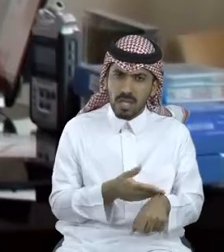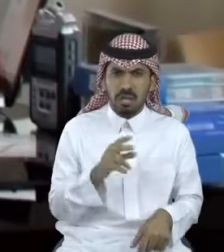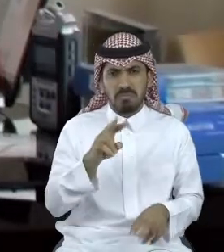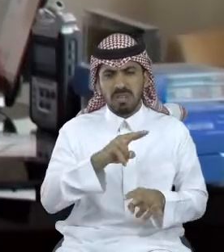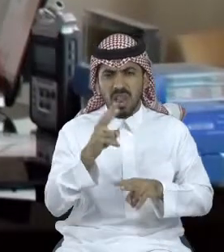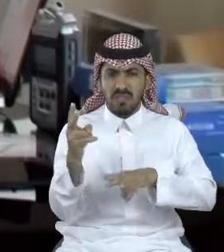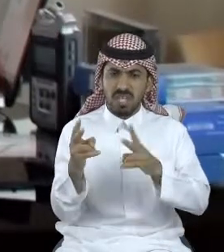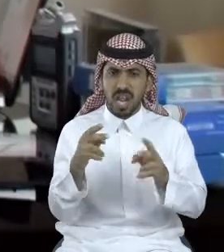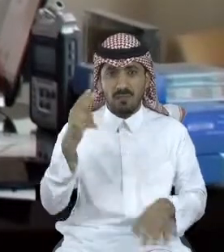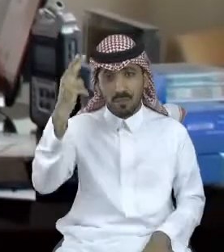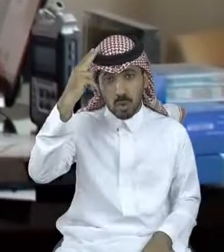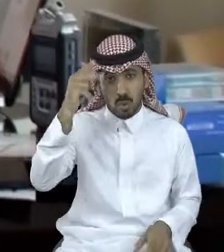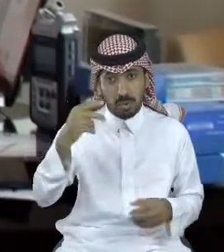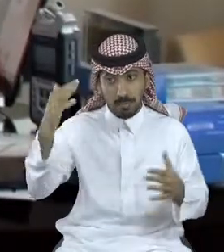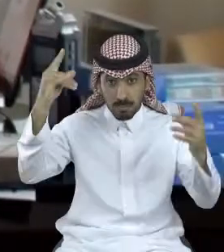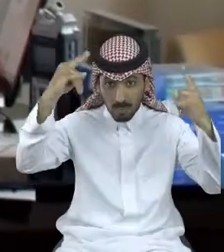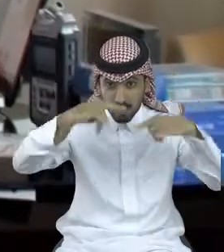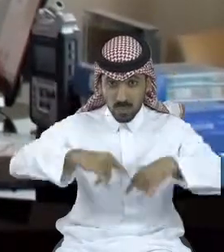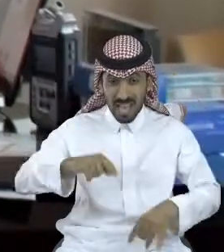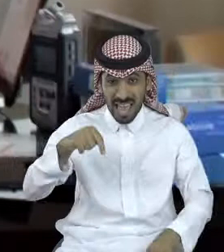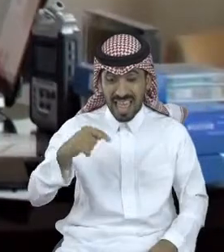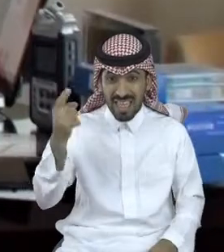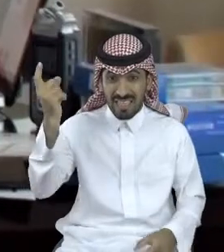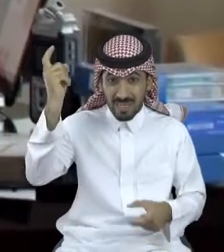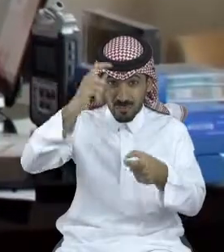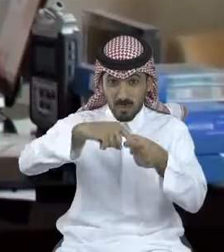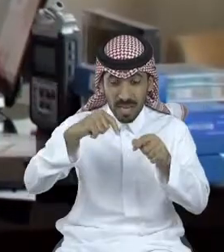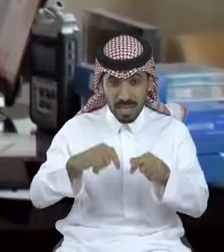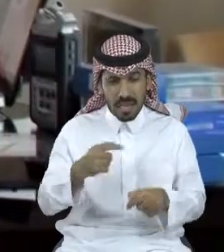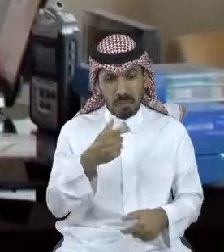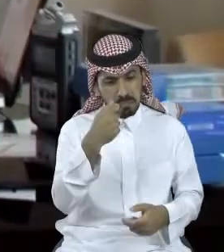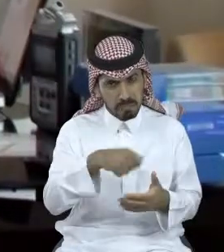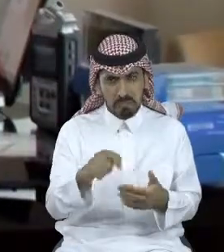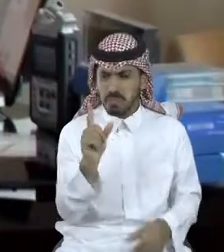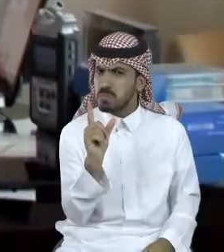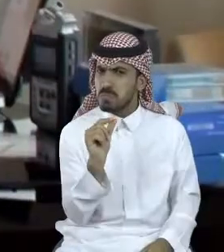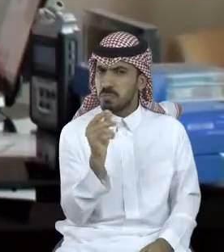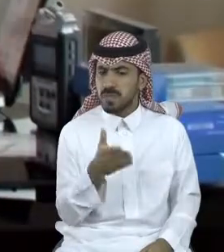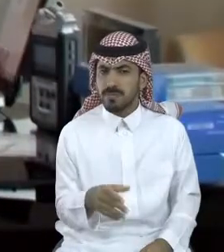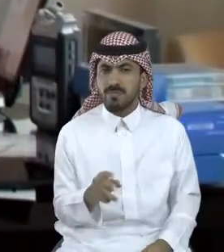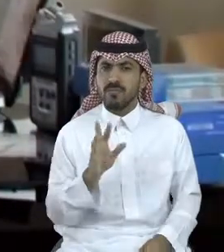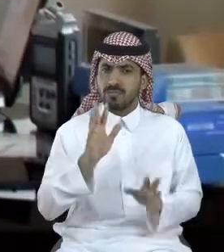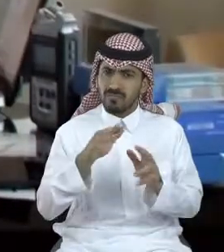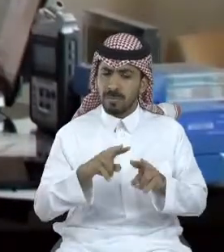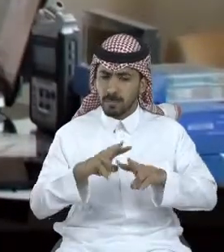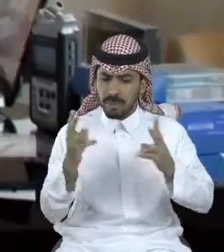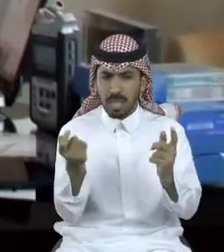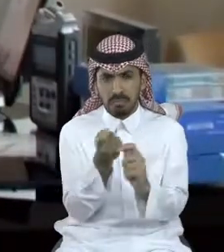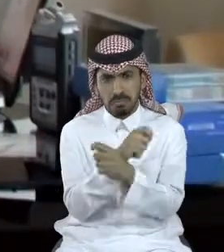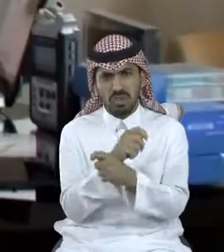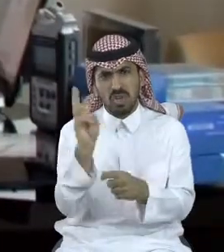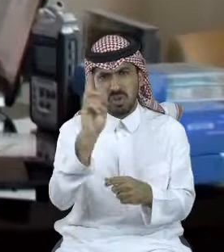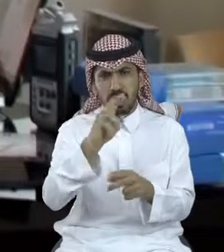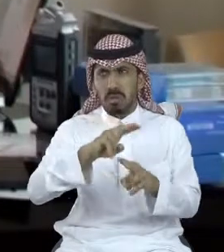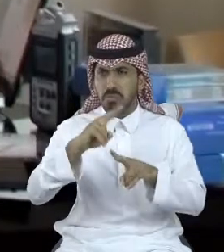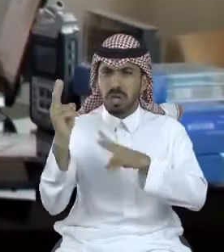هم مضبطين حتى الظاهر في السعوديه انه تشتري زي 2 يجيك بعض العروض يجيك مع نفس السوار، ولكن غير كذا في اشياء بديله برضه من شركات ثانيه